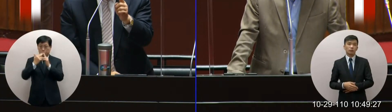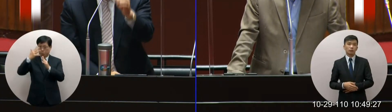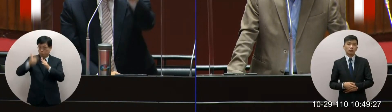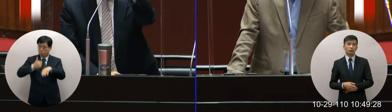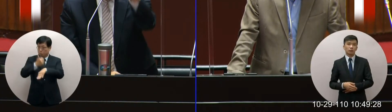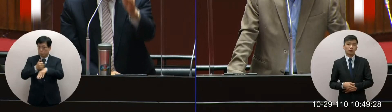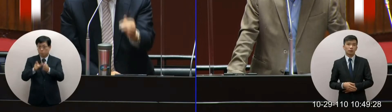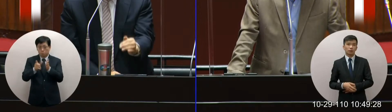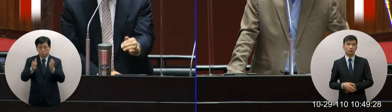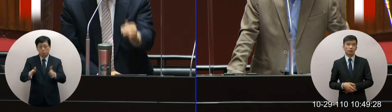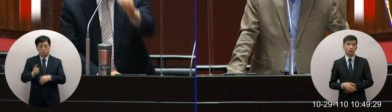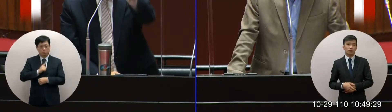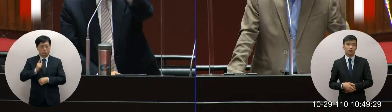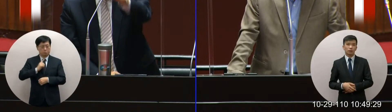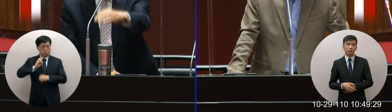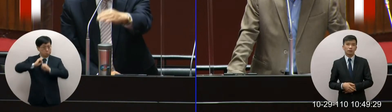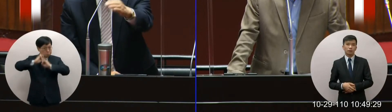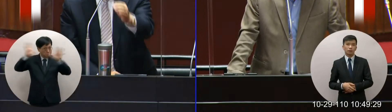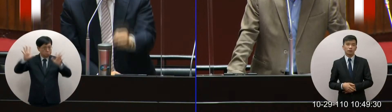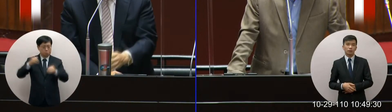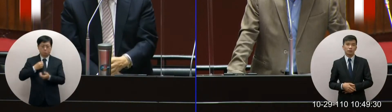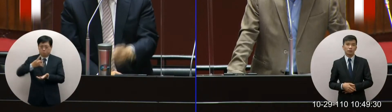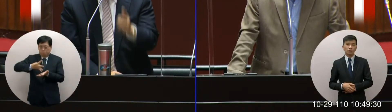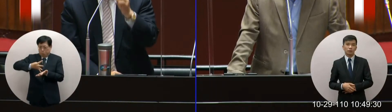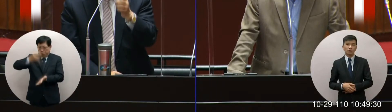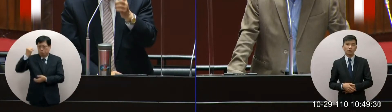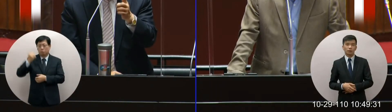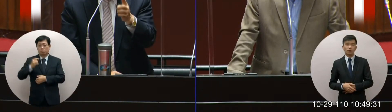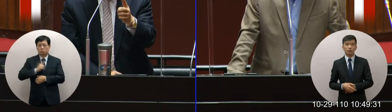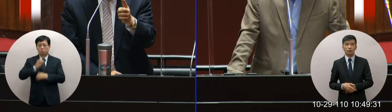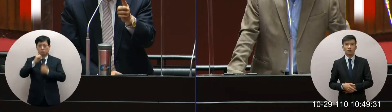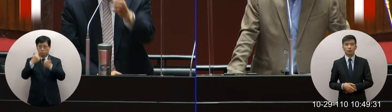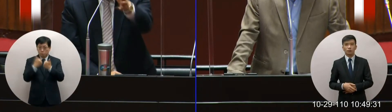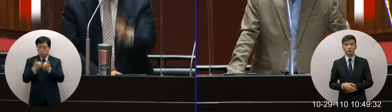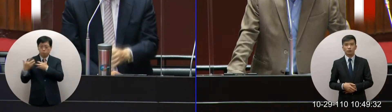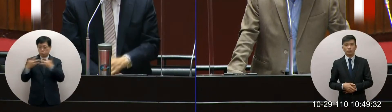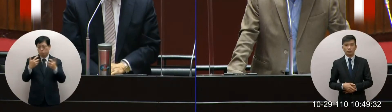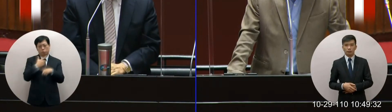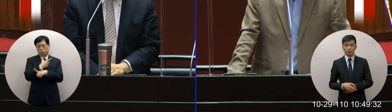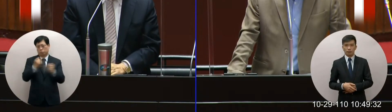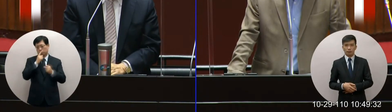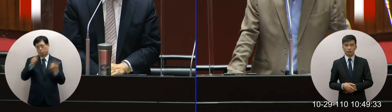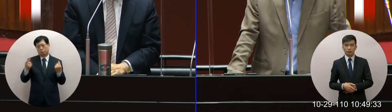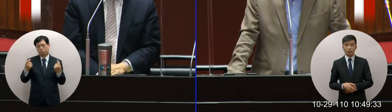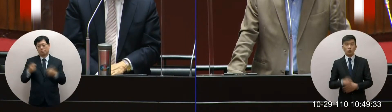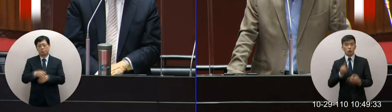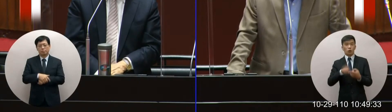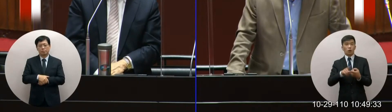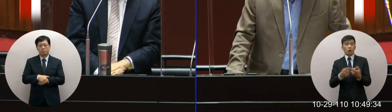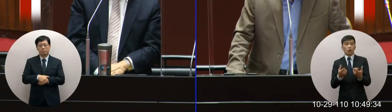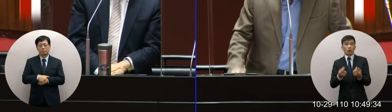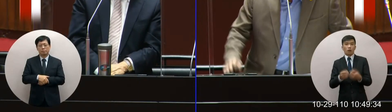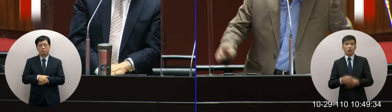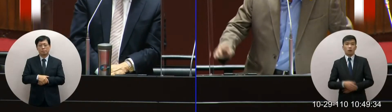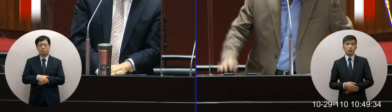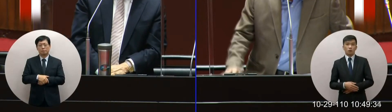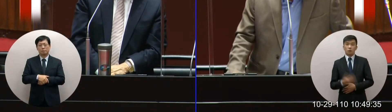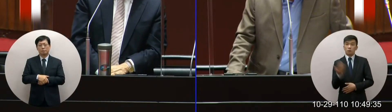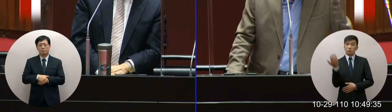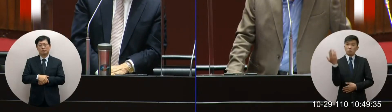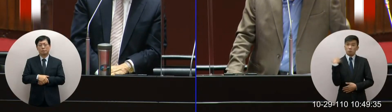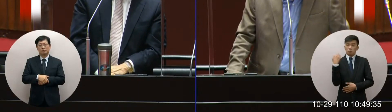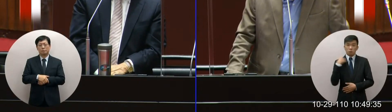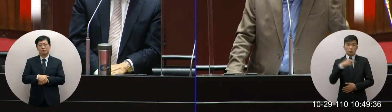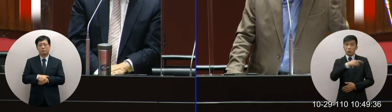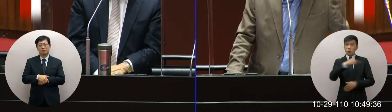北市长的时候，信誓旦旦多次在议会答询都这样讲， 都这样讲啊！而且当年他跟我们游